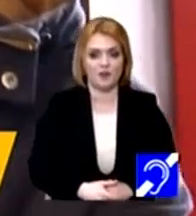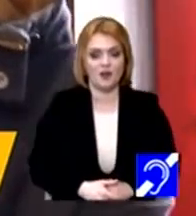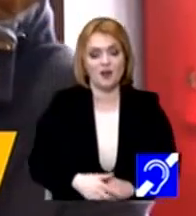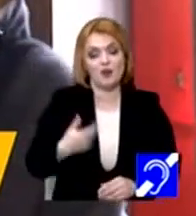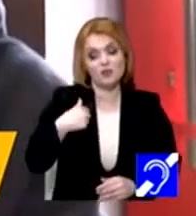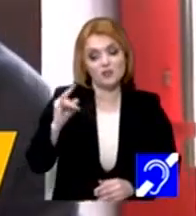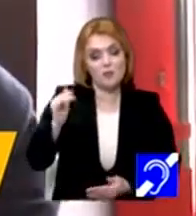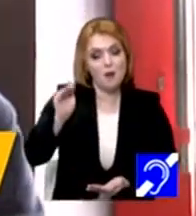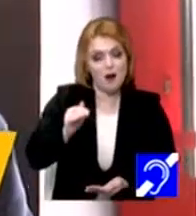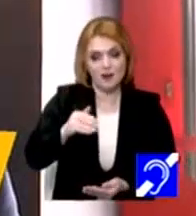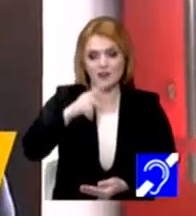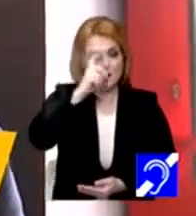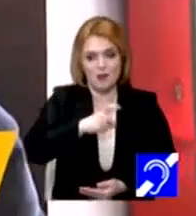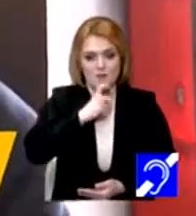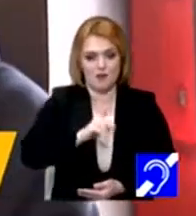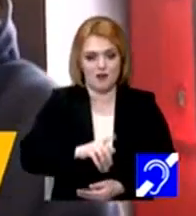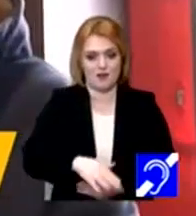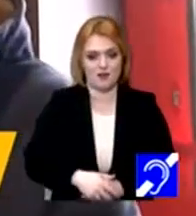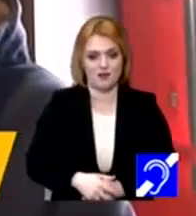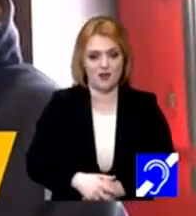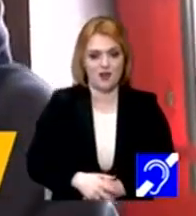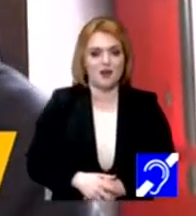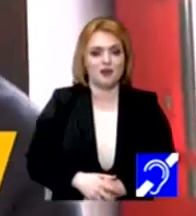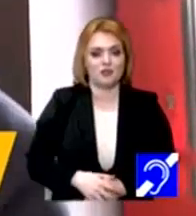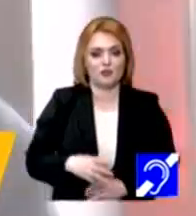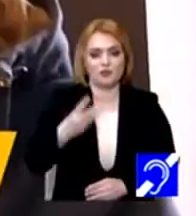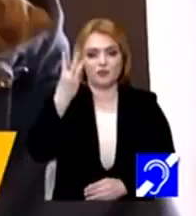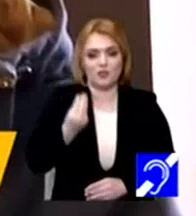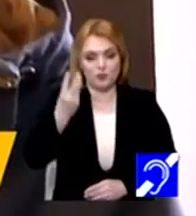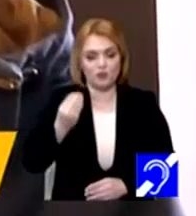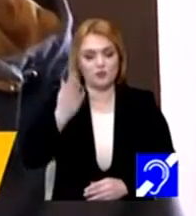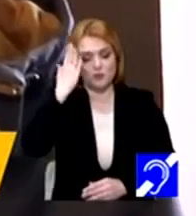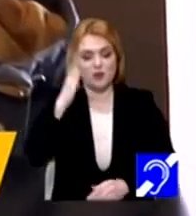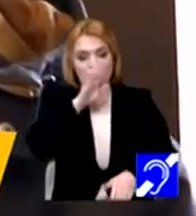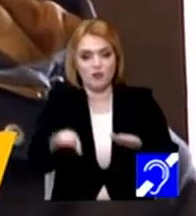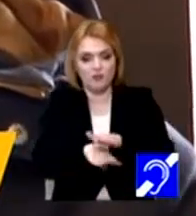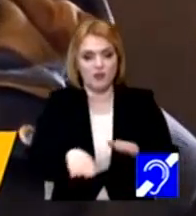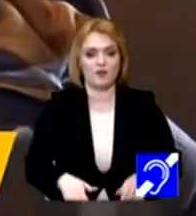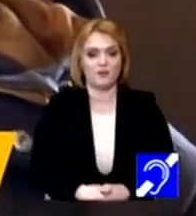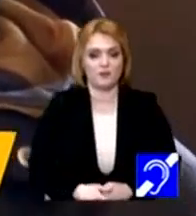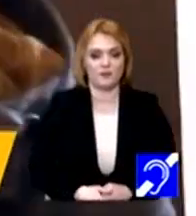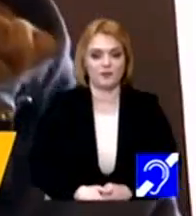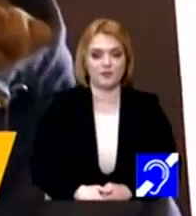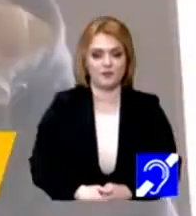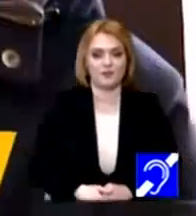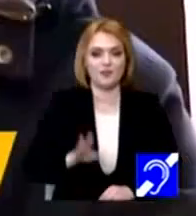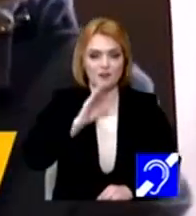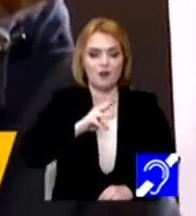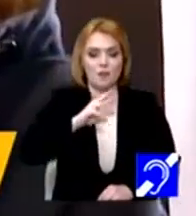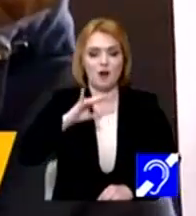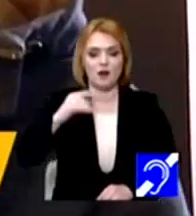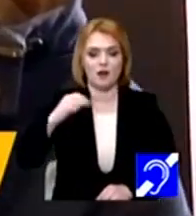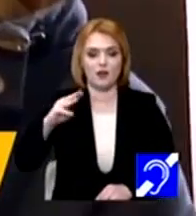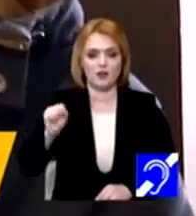але ми 3 ночі провели в підземеллі, да. То ку Маргарета. Ку з Маргариткою, звісно. Звичайно. У нас